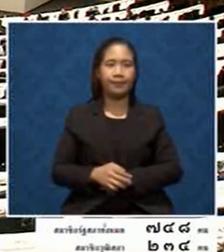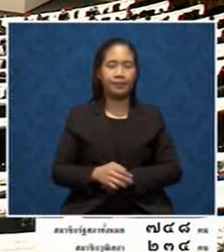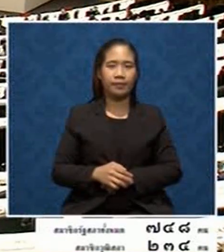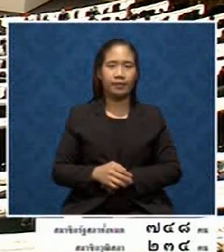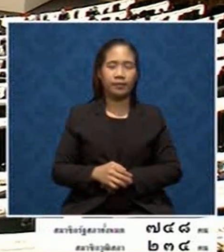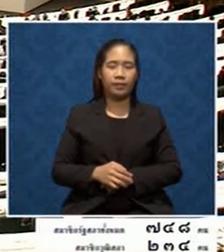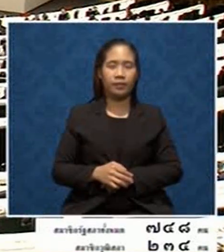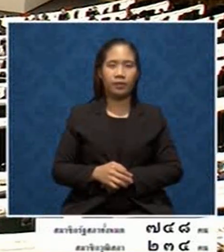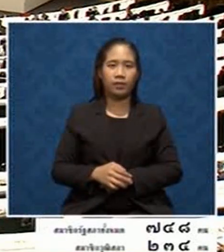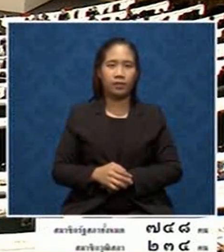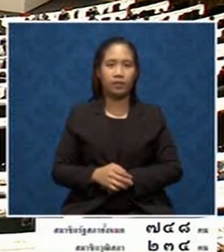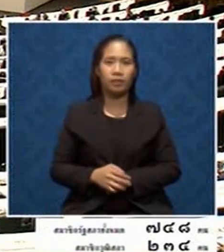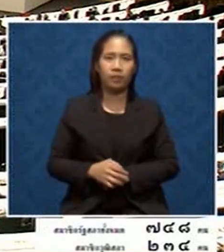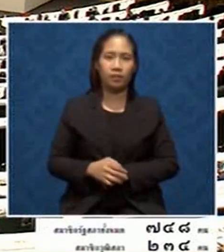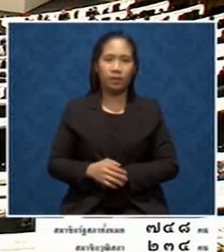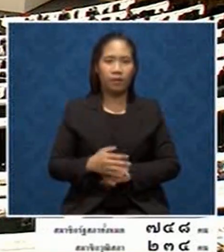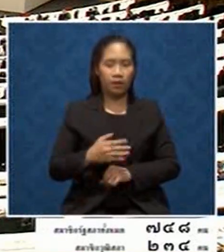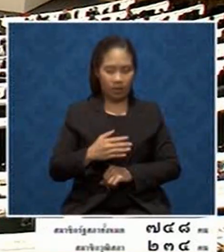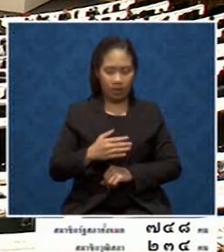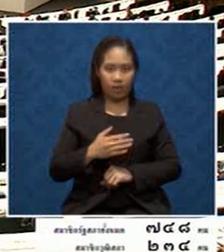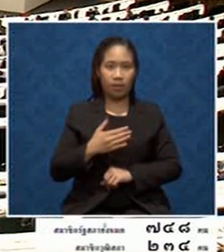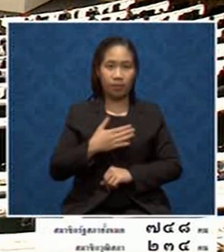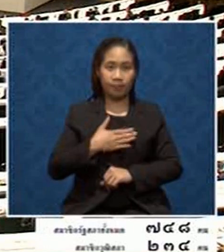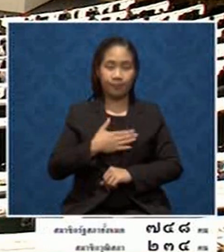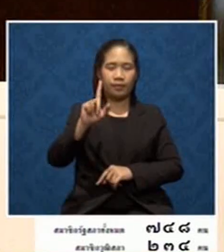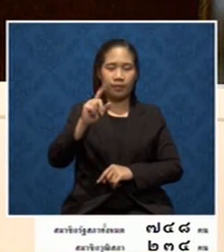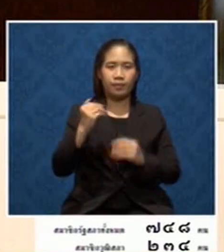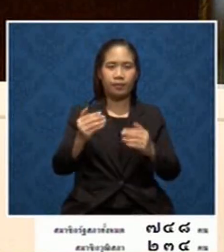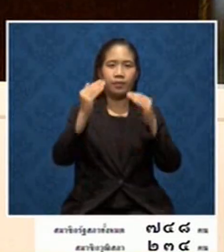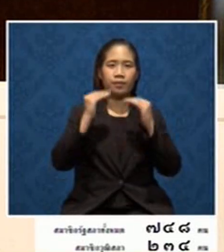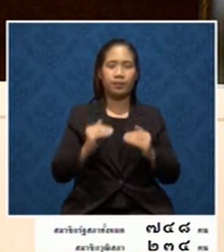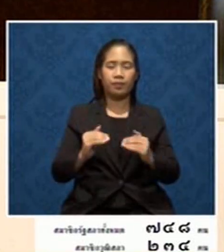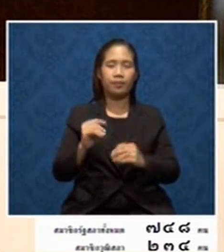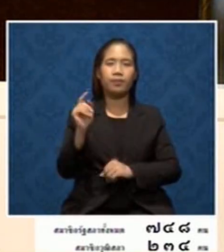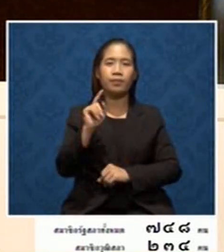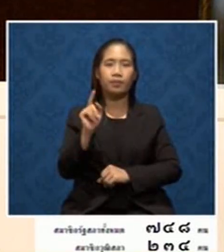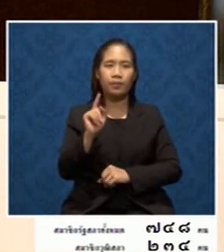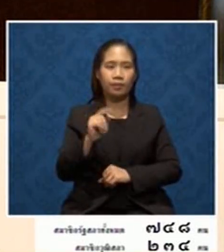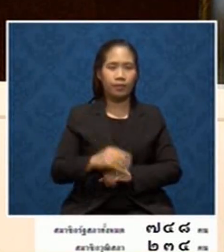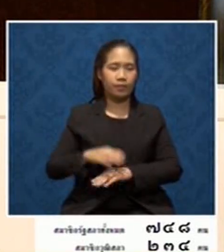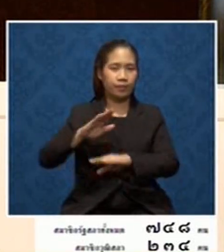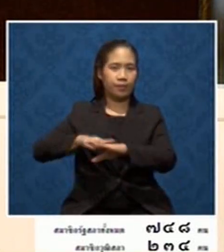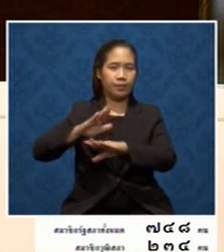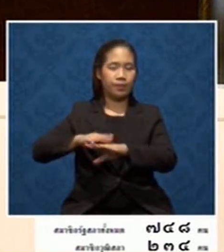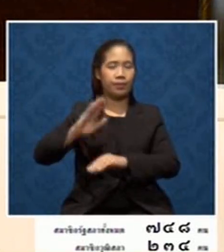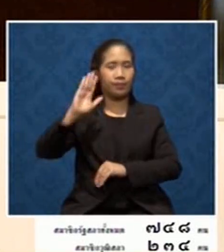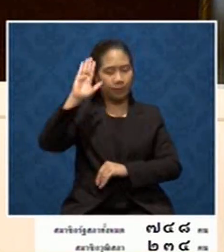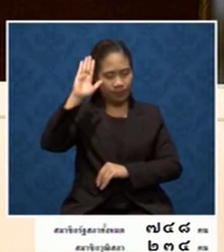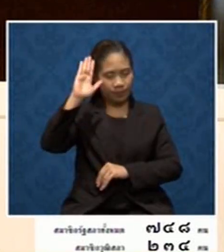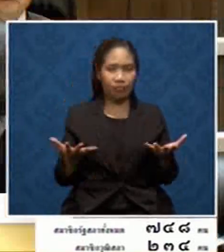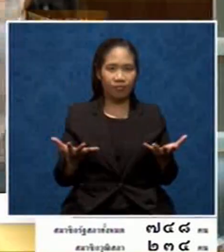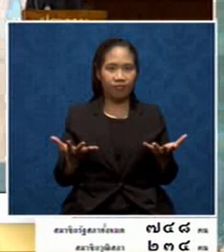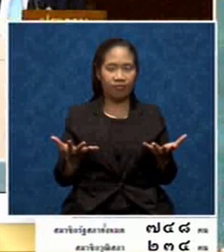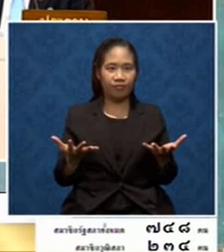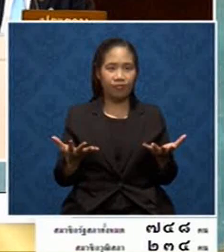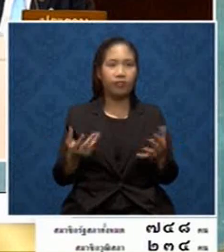ที่นี้อีกหนึ่งประเด็นค่ะที่ก็ถามกันมาบอกว่าแล้วเรื่องของการโหวตนายกรัฐมนตรีเนี่ยที่